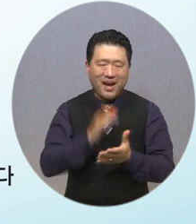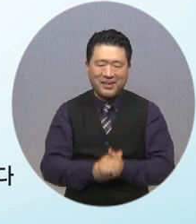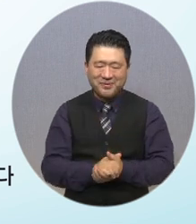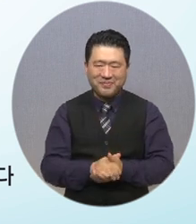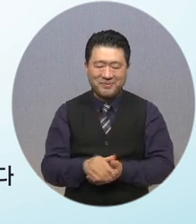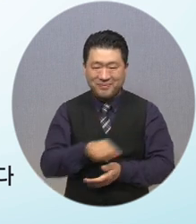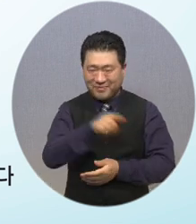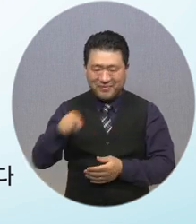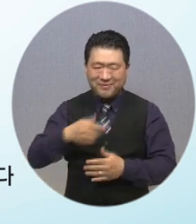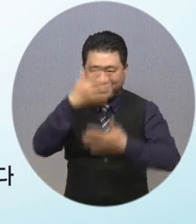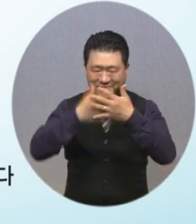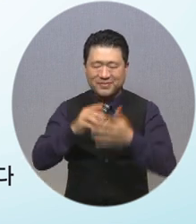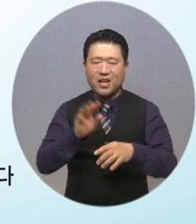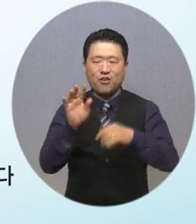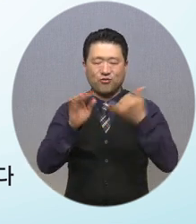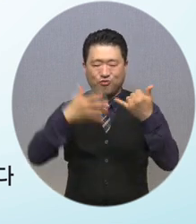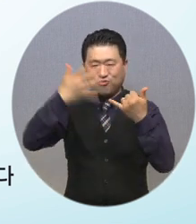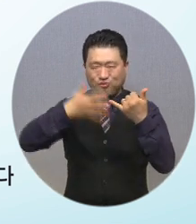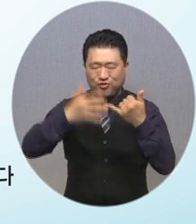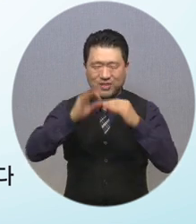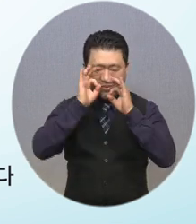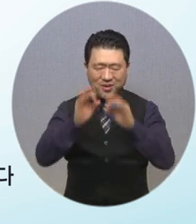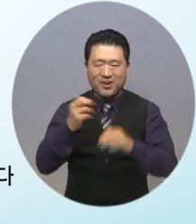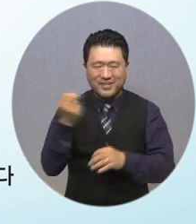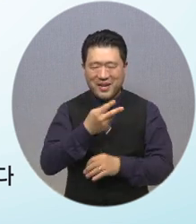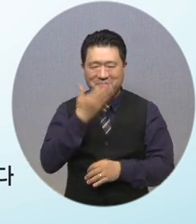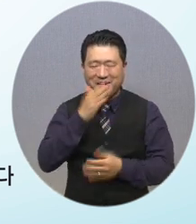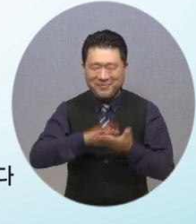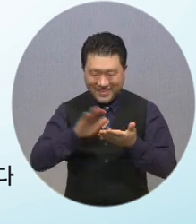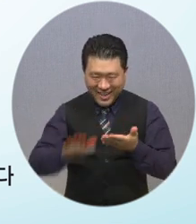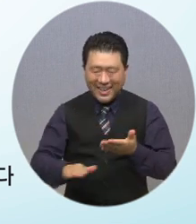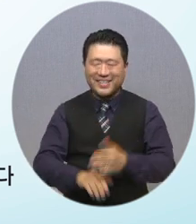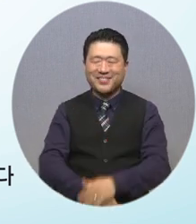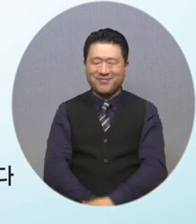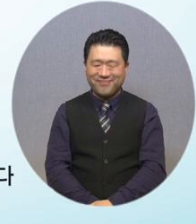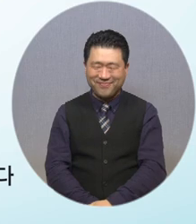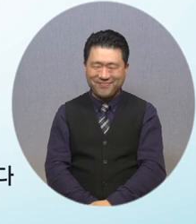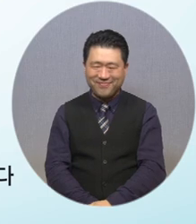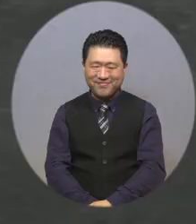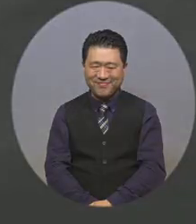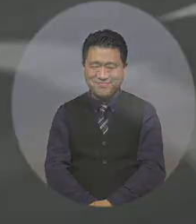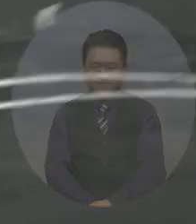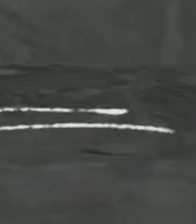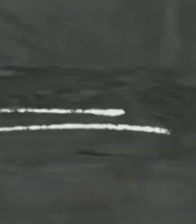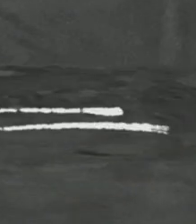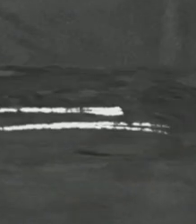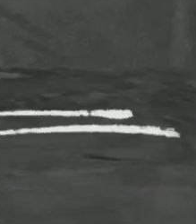됩니다. 해당 프로그램은 복지TV 유튜브 채널로 다시 볼수 있습니다.